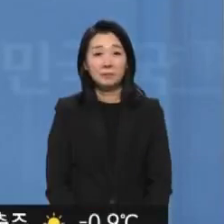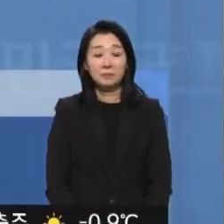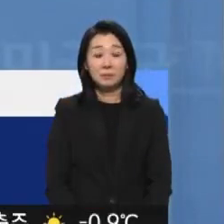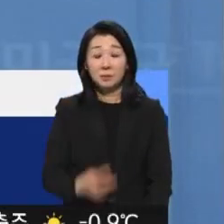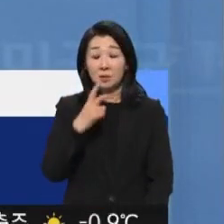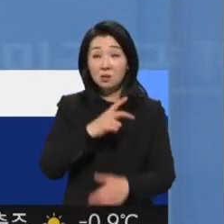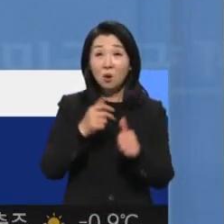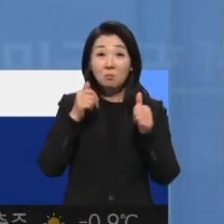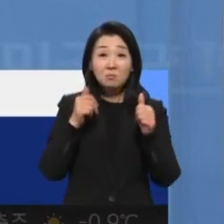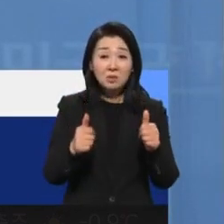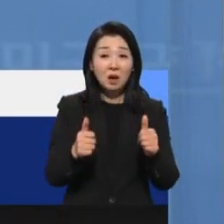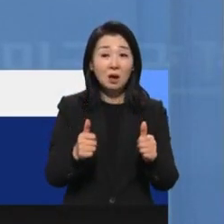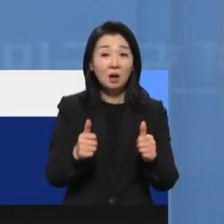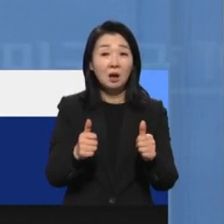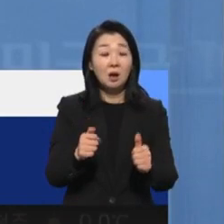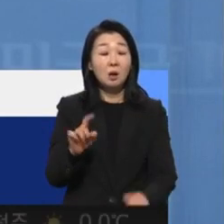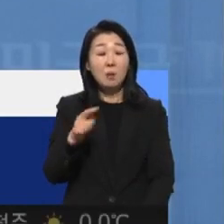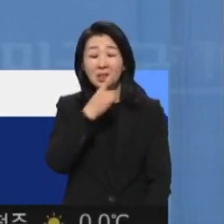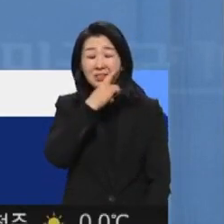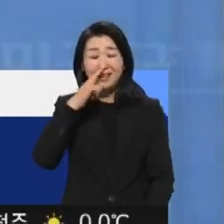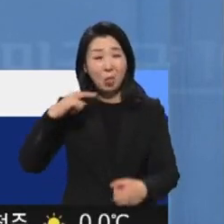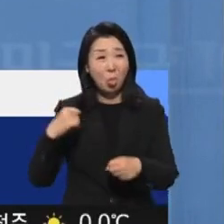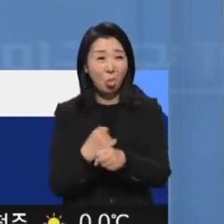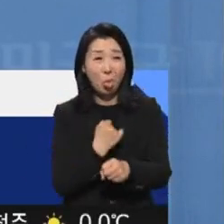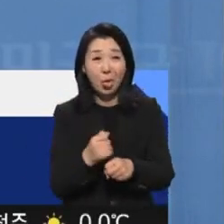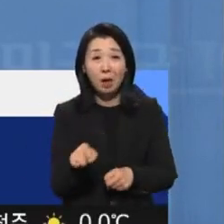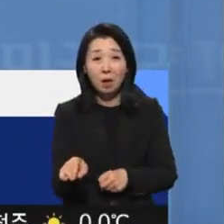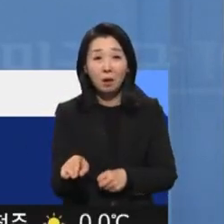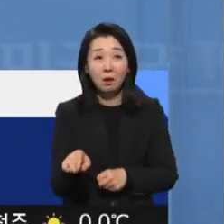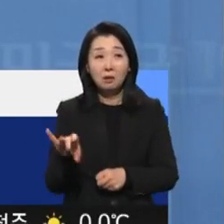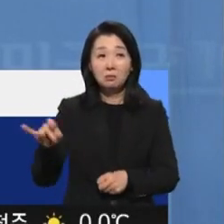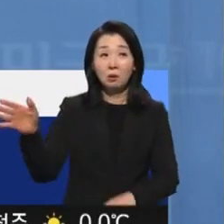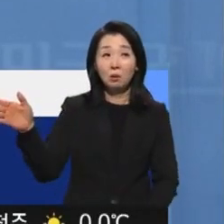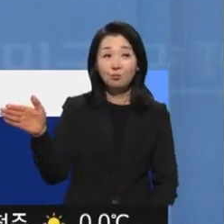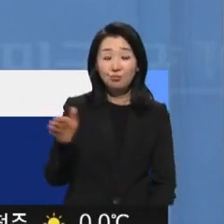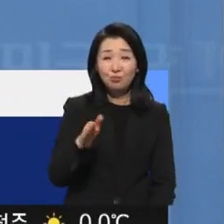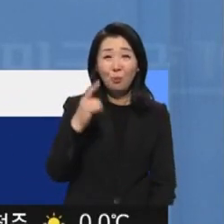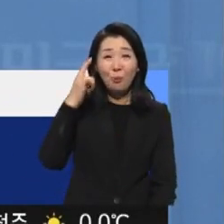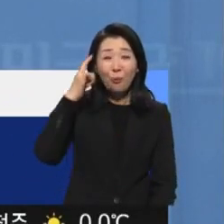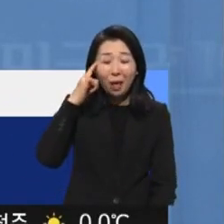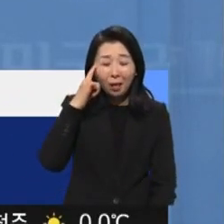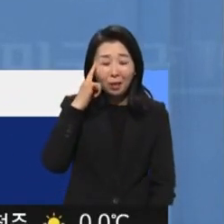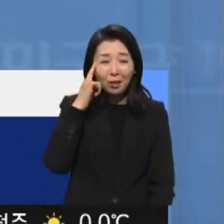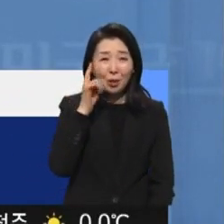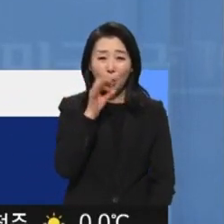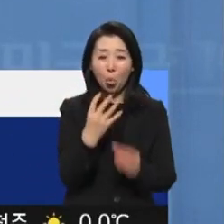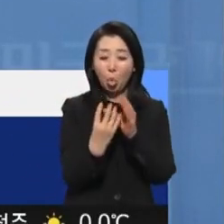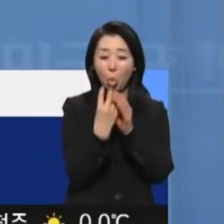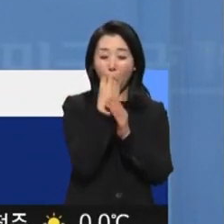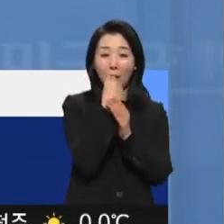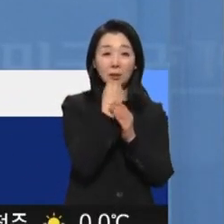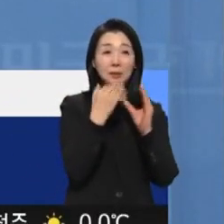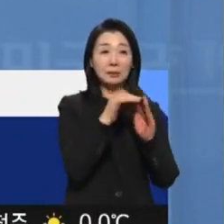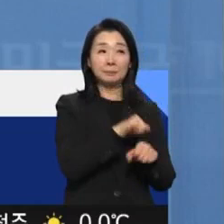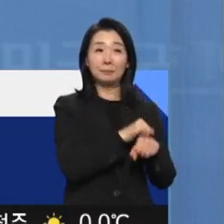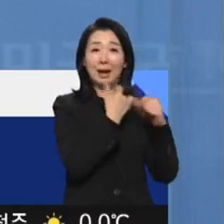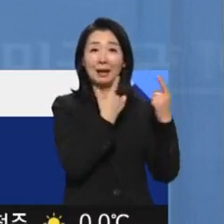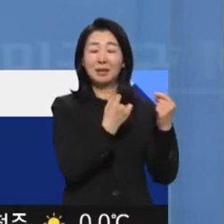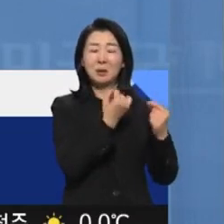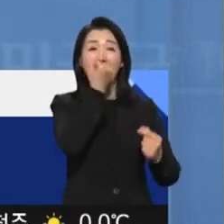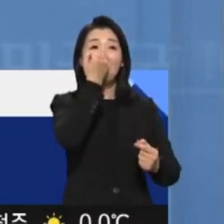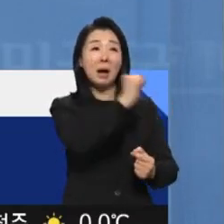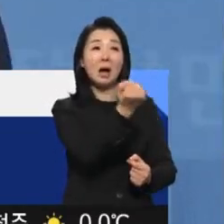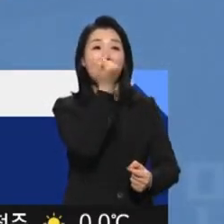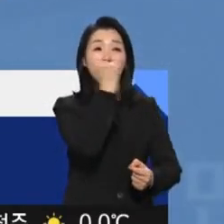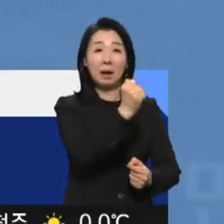검찰은 천인 공로할 증거 조작을 통해서 처음부터 마치 검은 돈을 집에 쌓아놓은 사람으로 주홍 글씨를